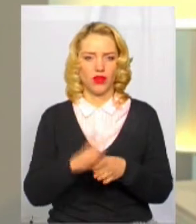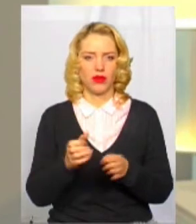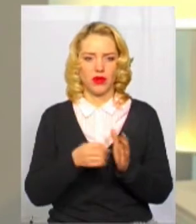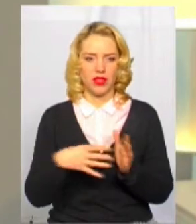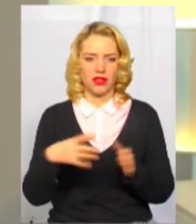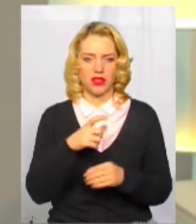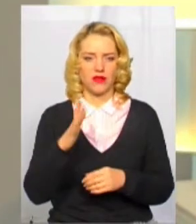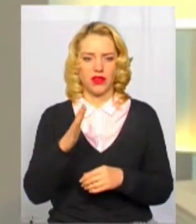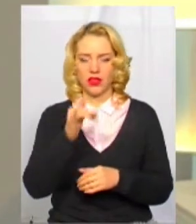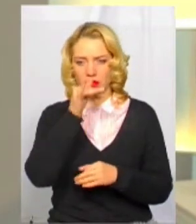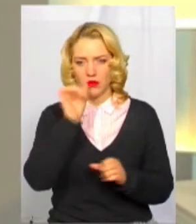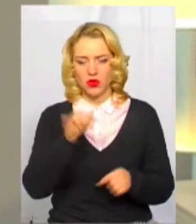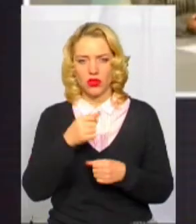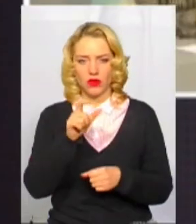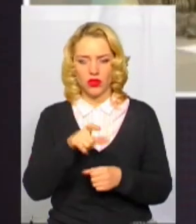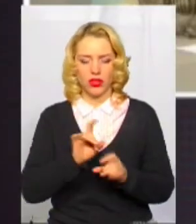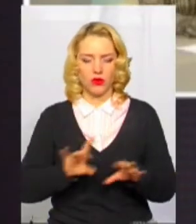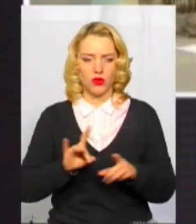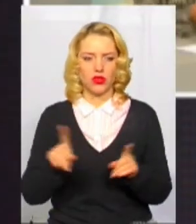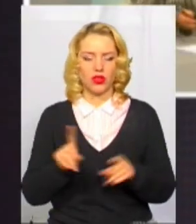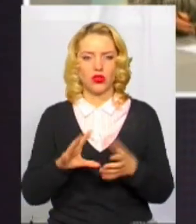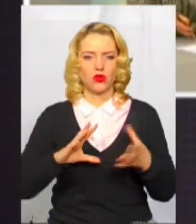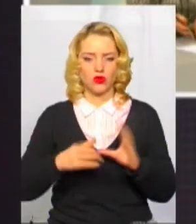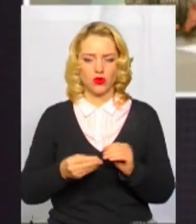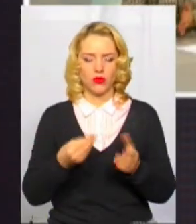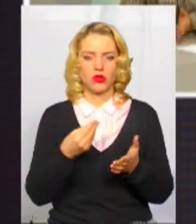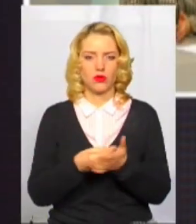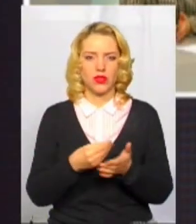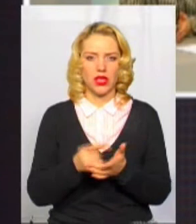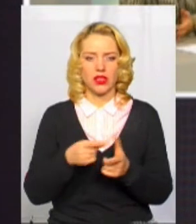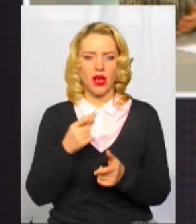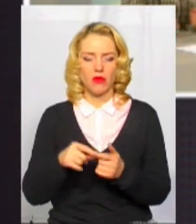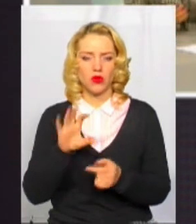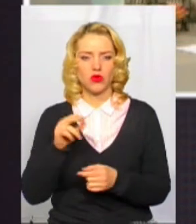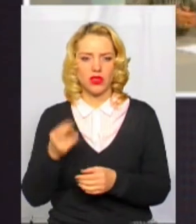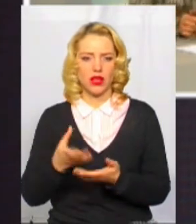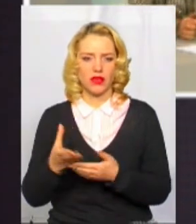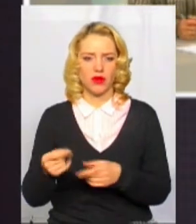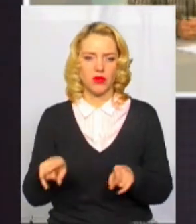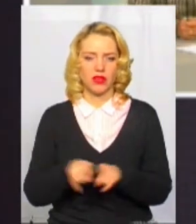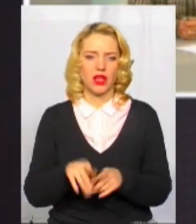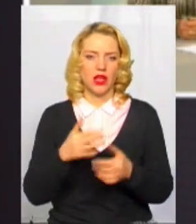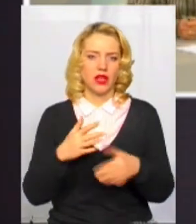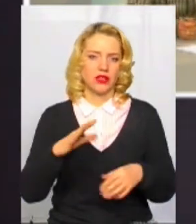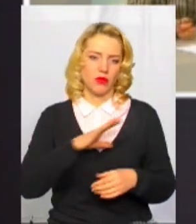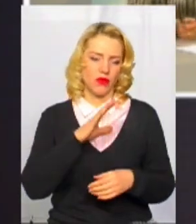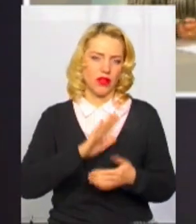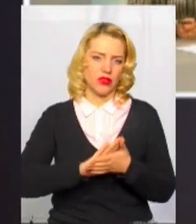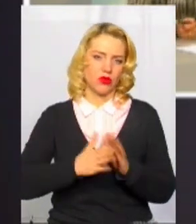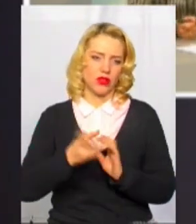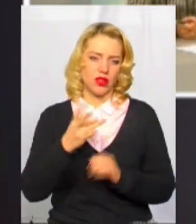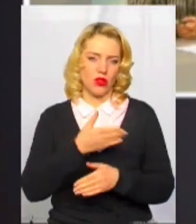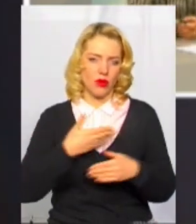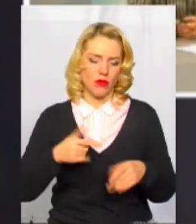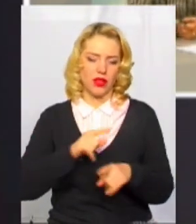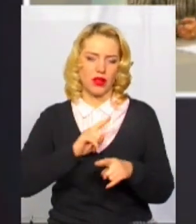людині пояснити в деяких випадках, що сума субсидій або соціальної виплати саме така. Різні бувають ситуації. Але ми